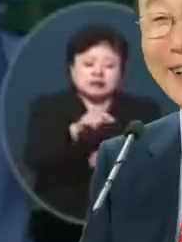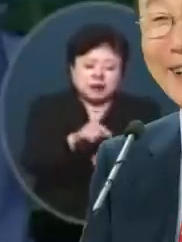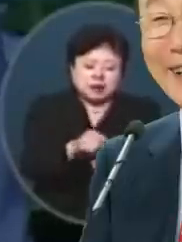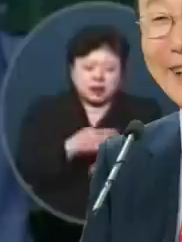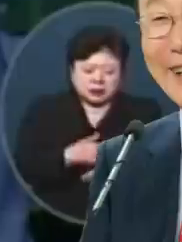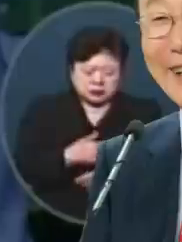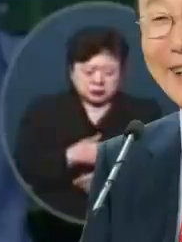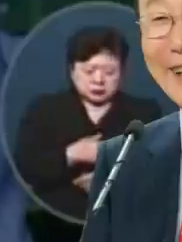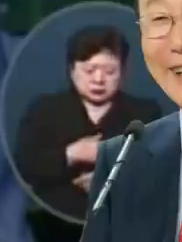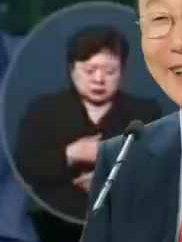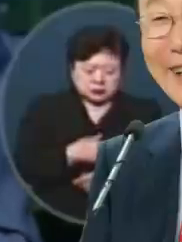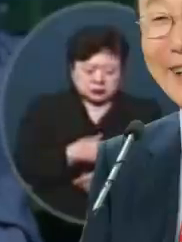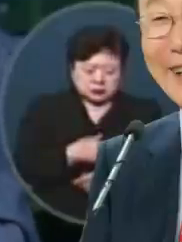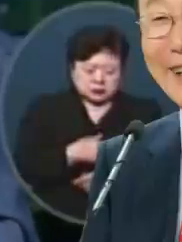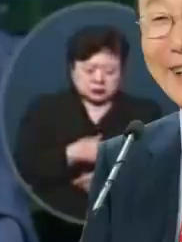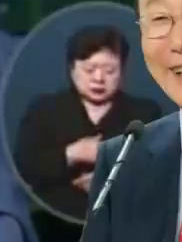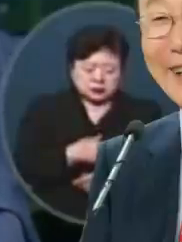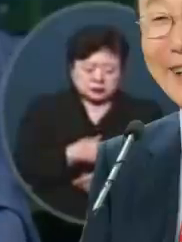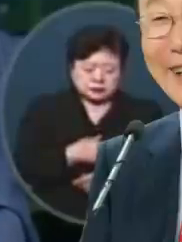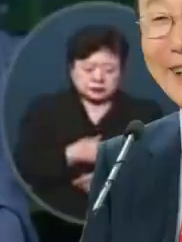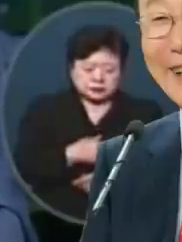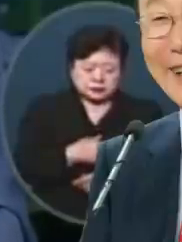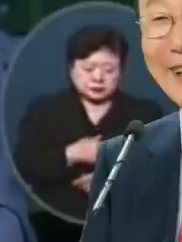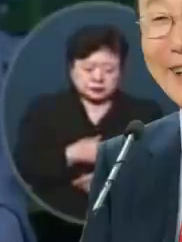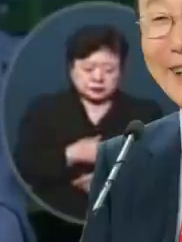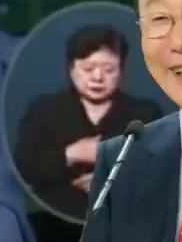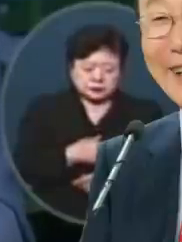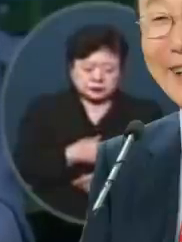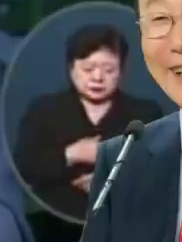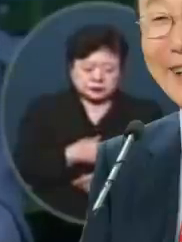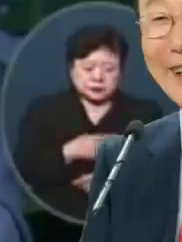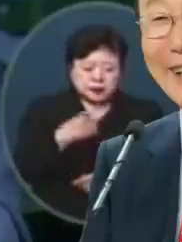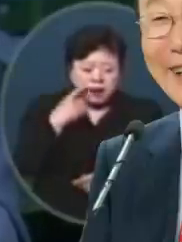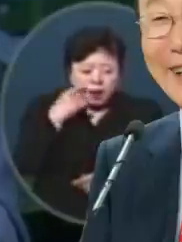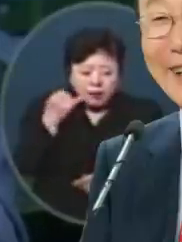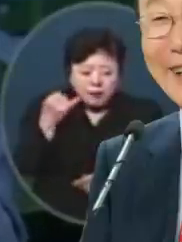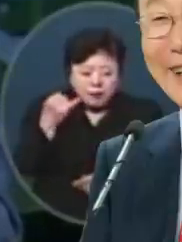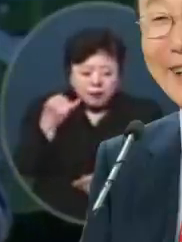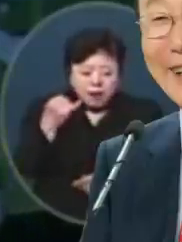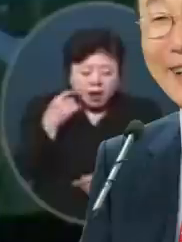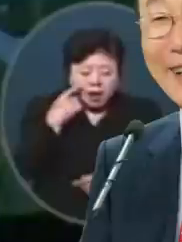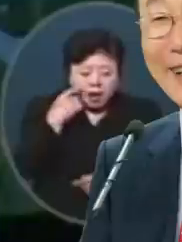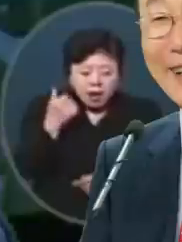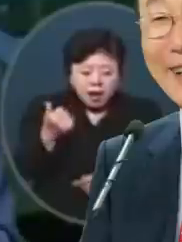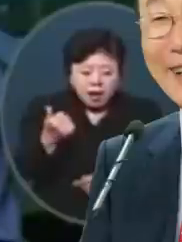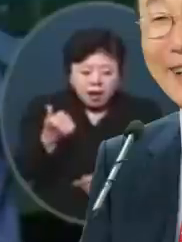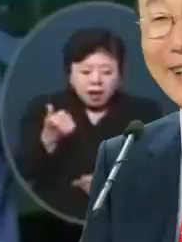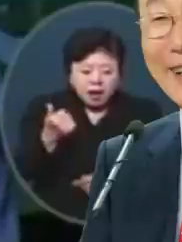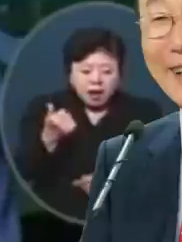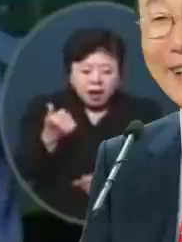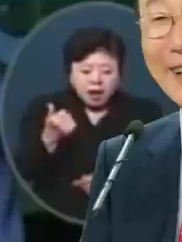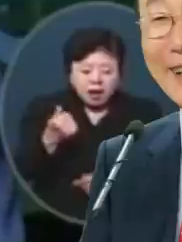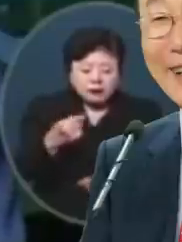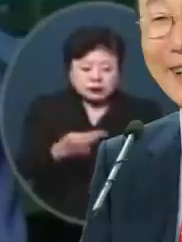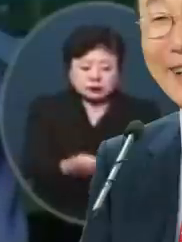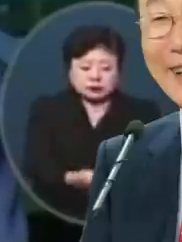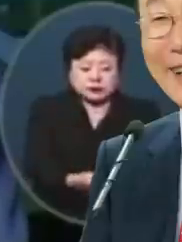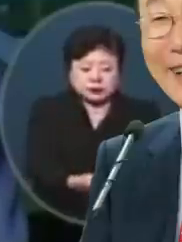알았어요. 우리 어머니, 아버님을 눕혀놓고